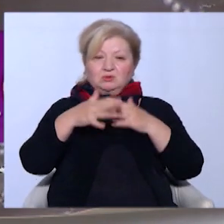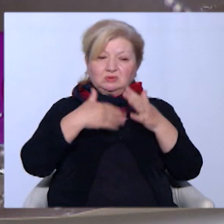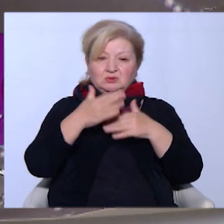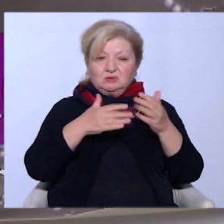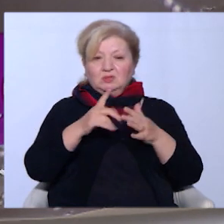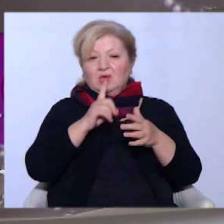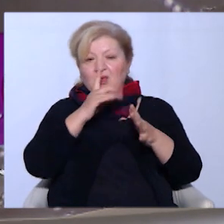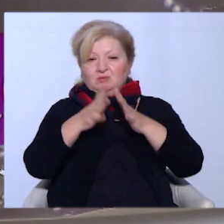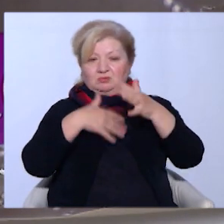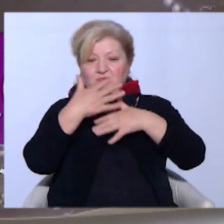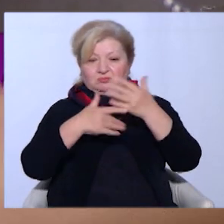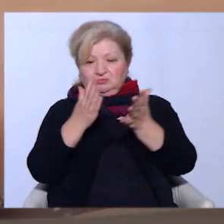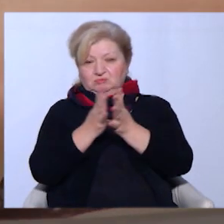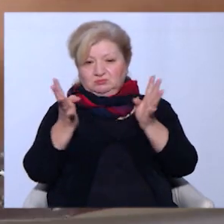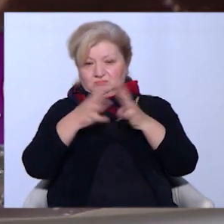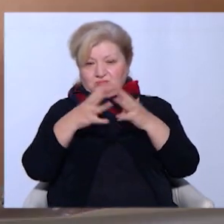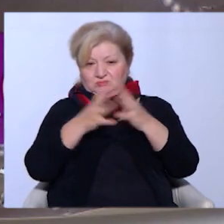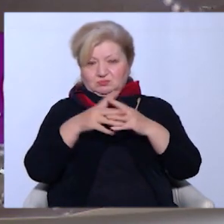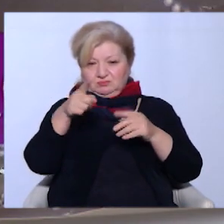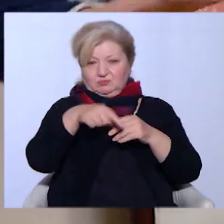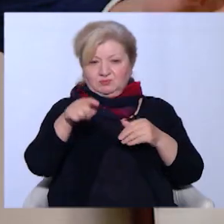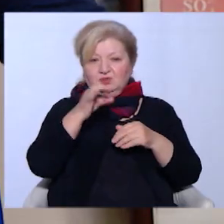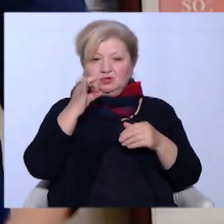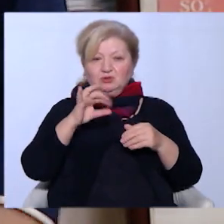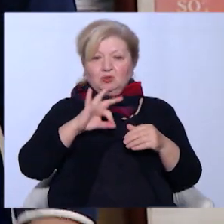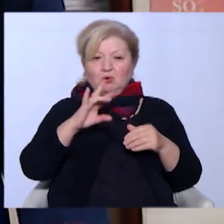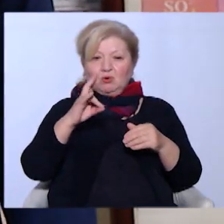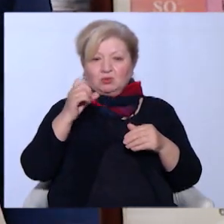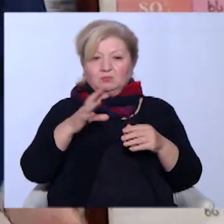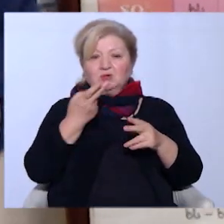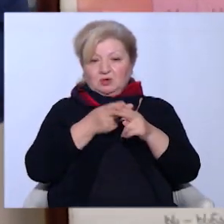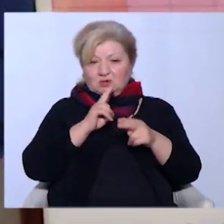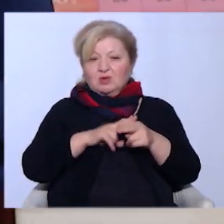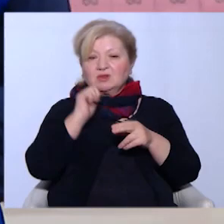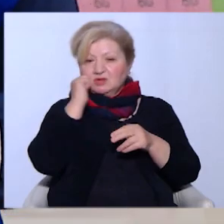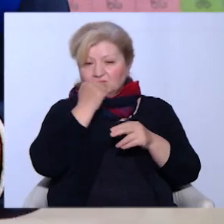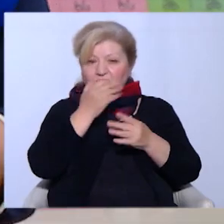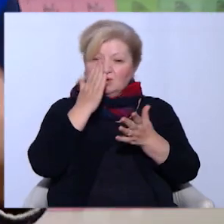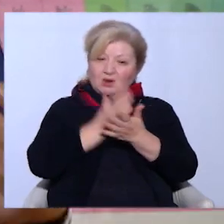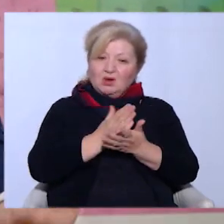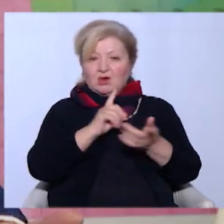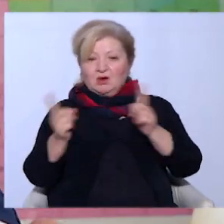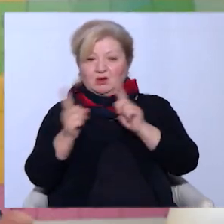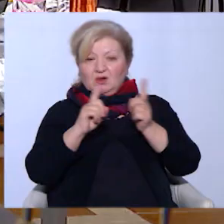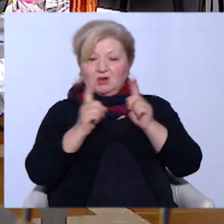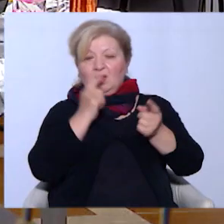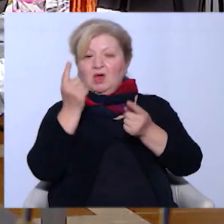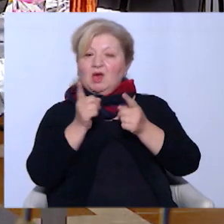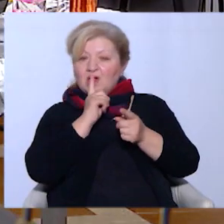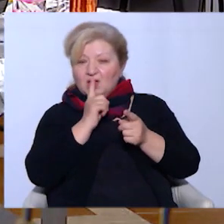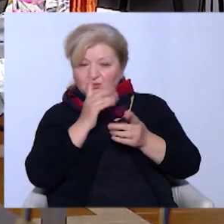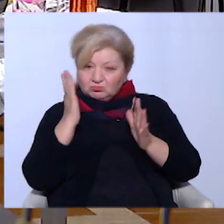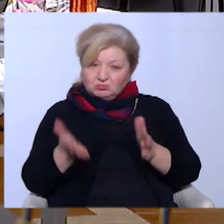მცირე ნაწილაკები, იონები არის განლაგებული. ესე იგი, ნივთიერება შედგება ან მოლეკულებისაგან, ან